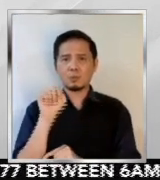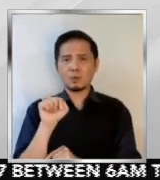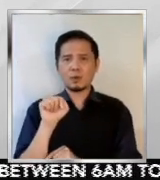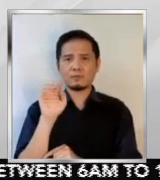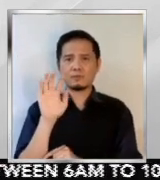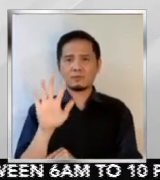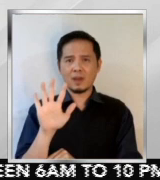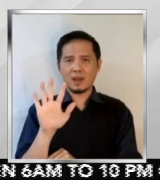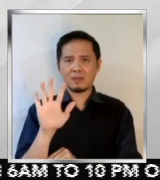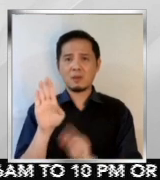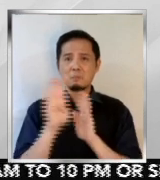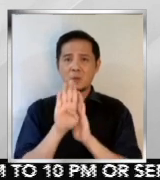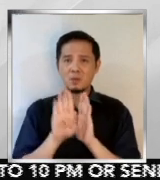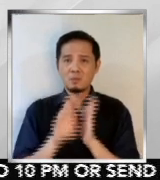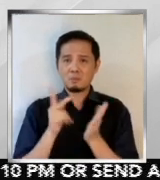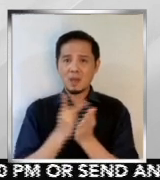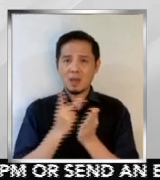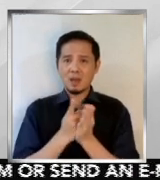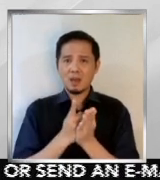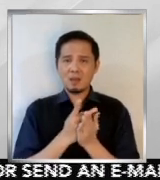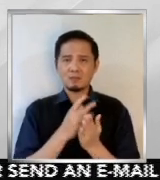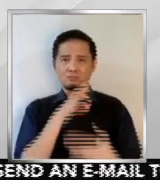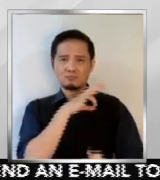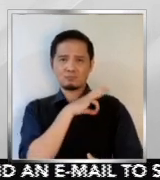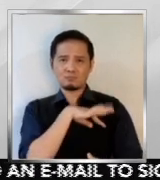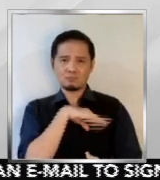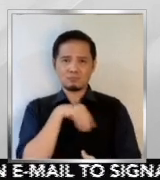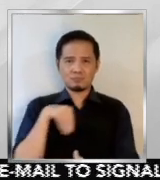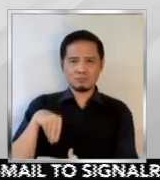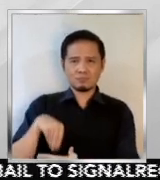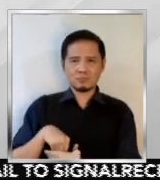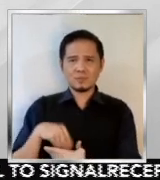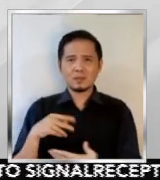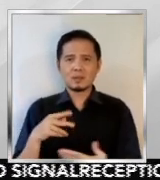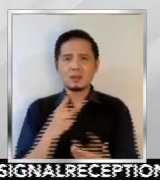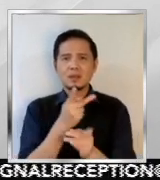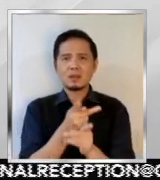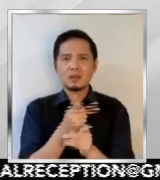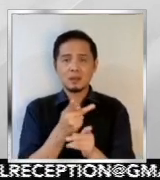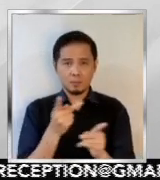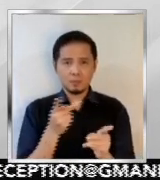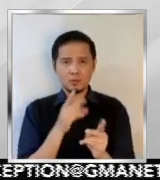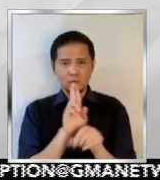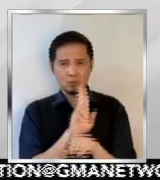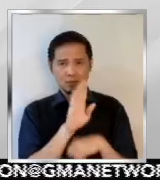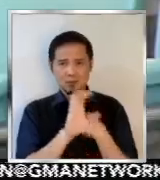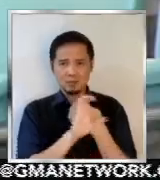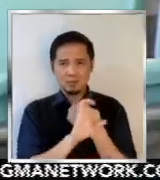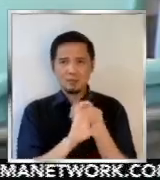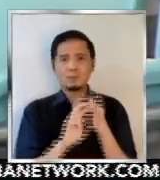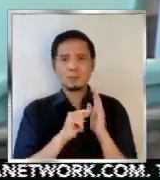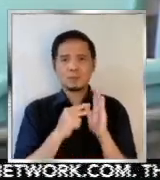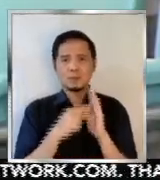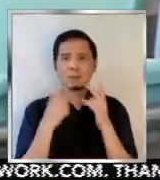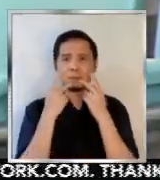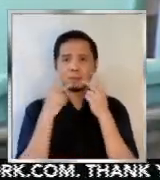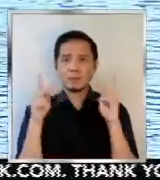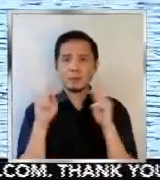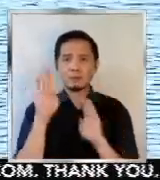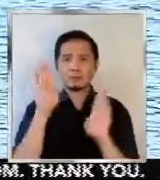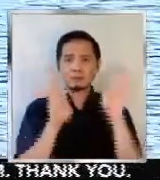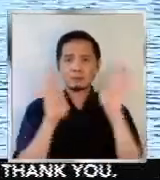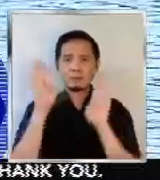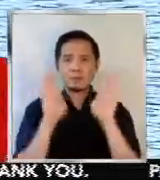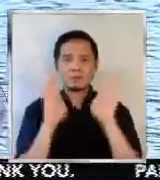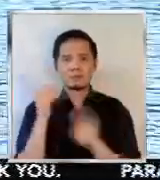almost 2.5 billion doon sa kontrata na yan na hindi naman dumaan sa public bidding. Umutang din daw mula sa